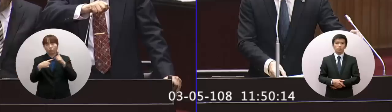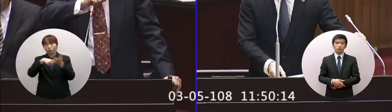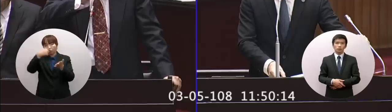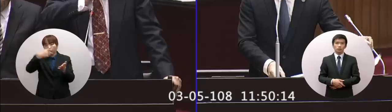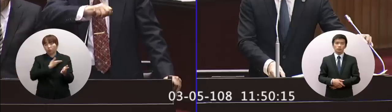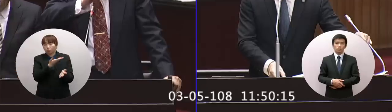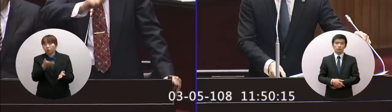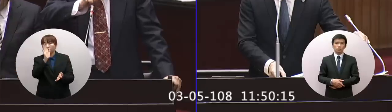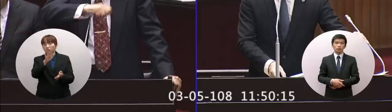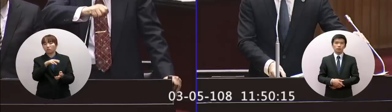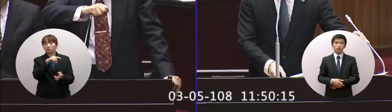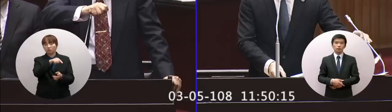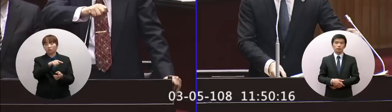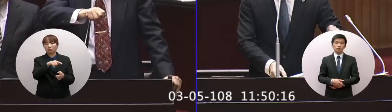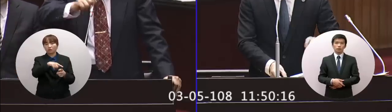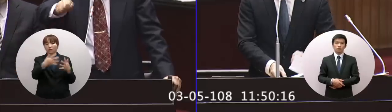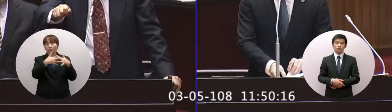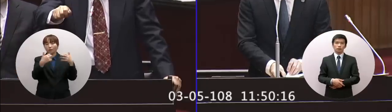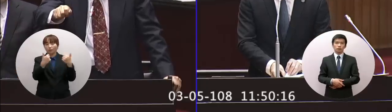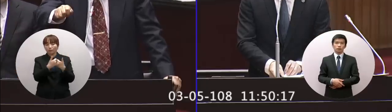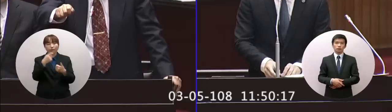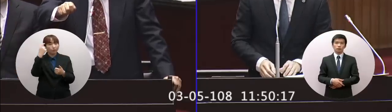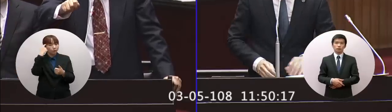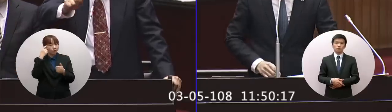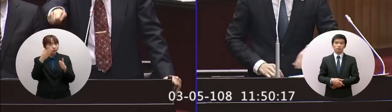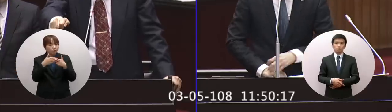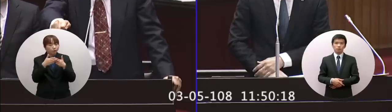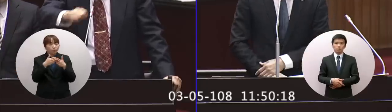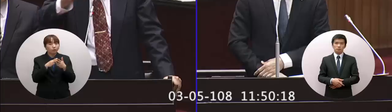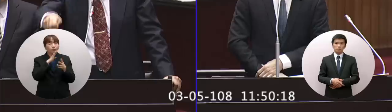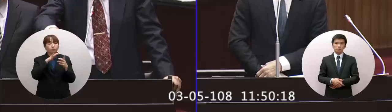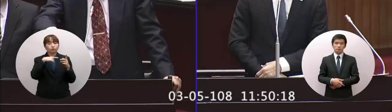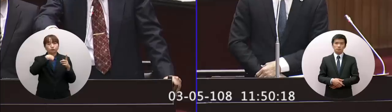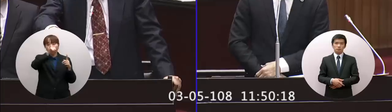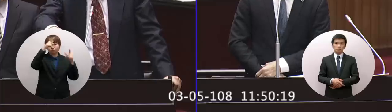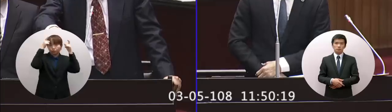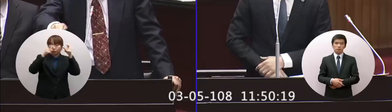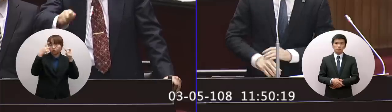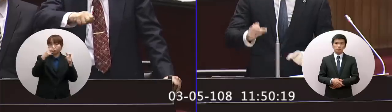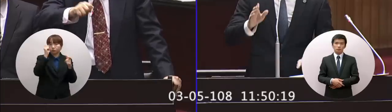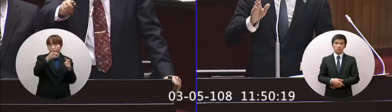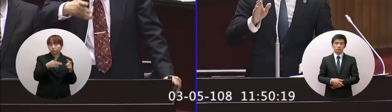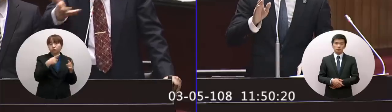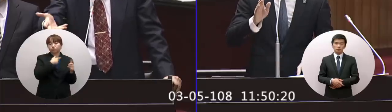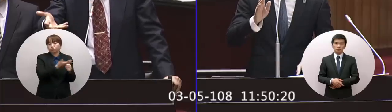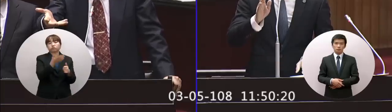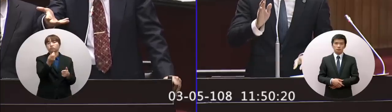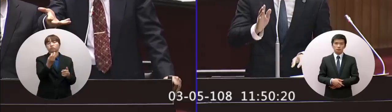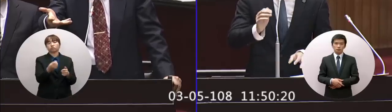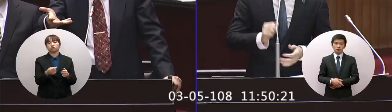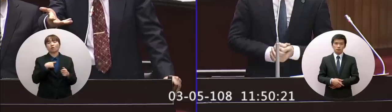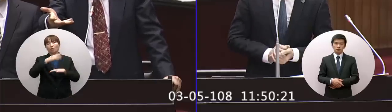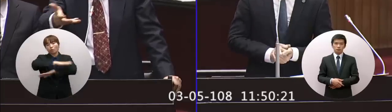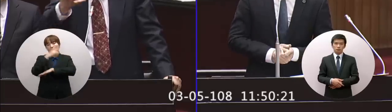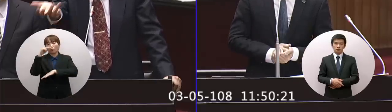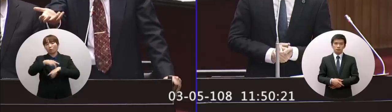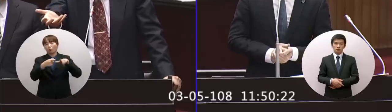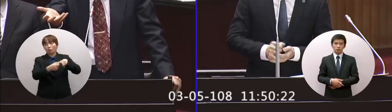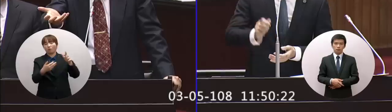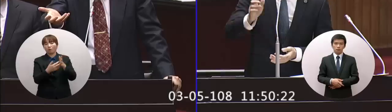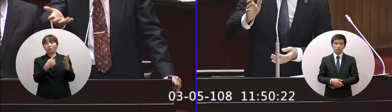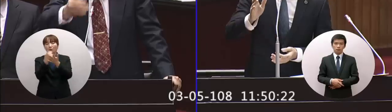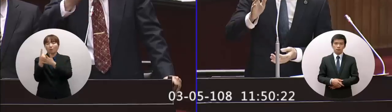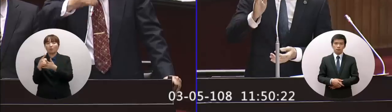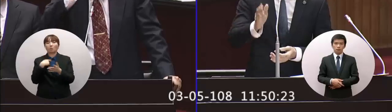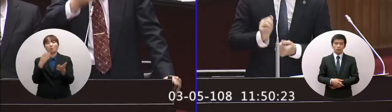有回来。但是因为借这个机会要去高雄，我就无回去啊。吼、哦，所以大家伫报纸拢看， 真 侪、